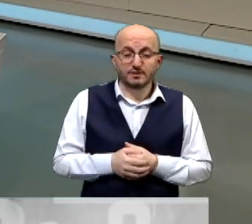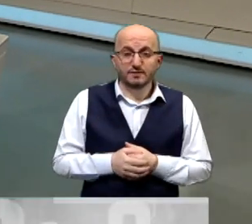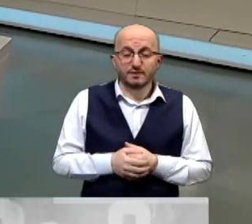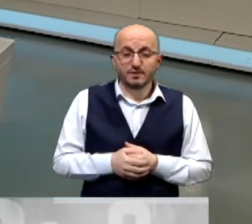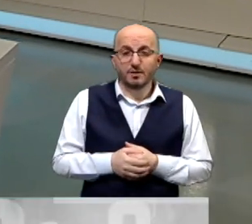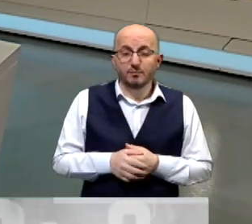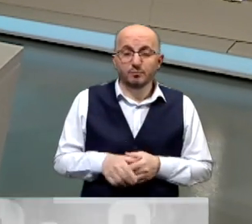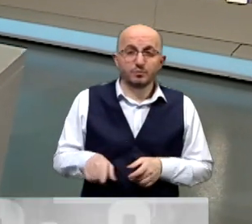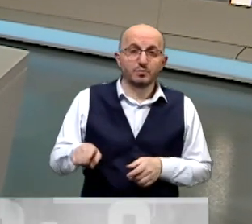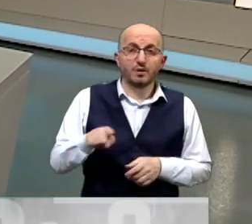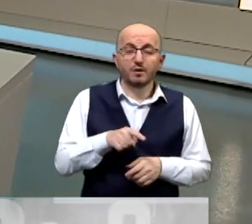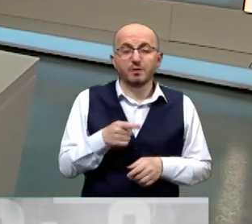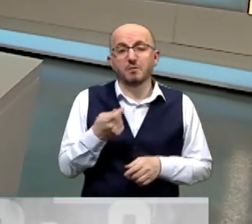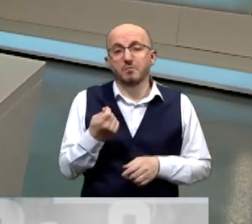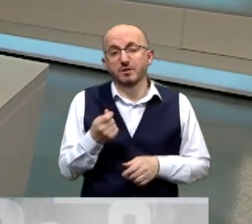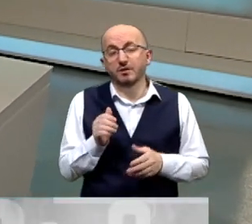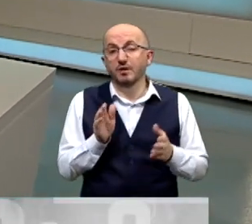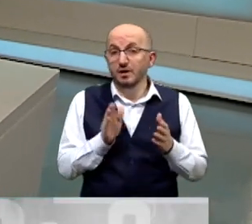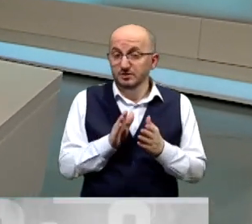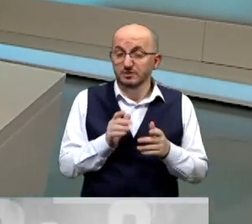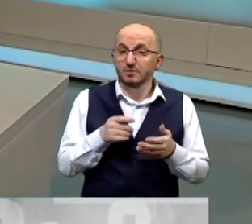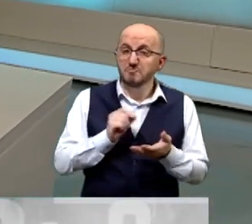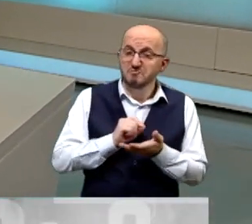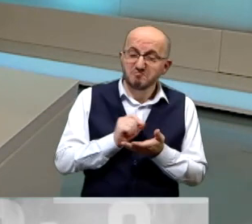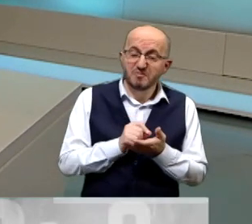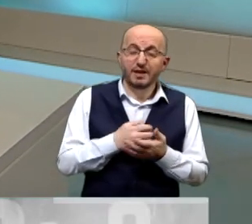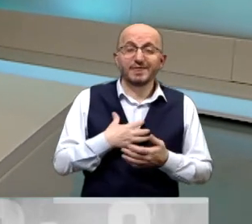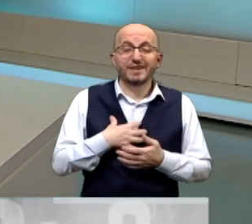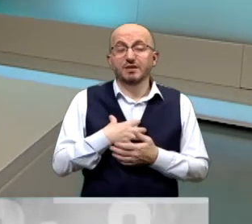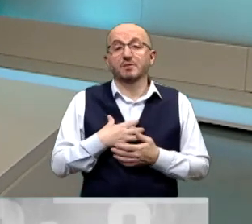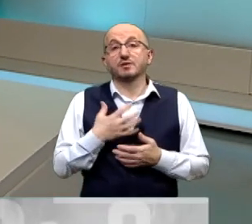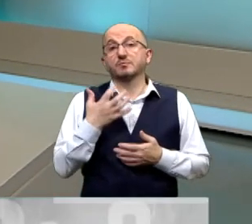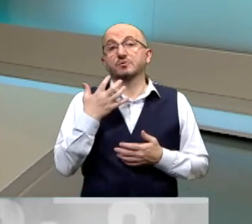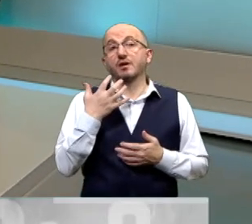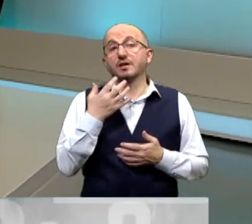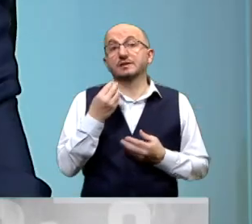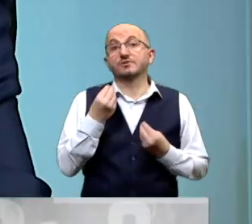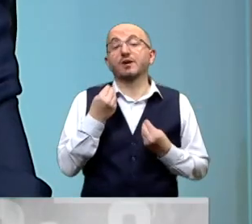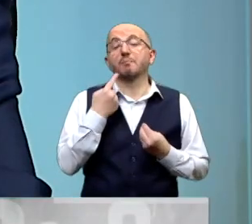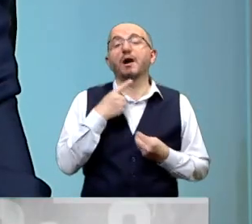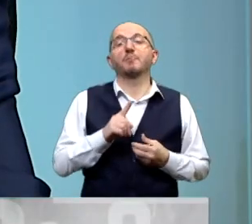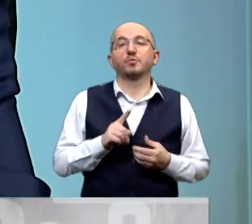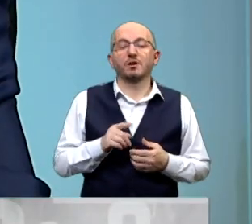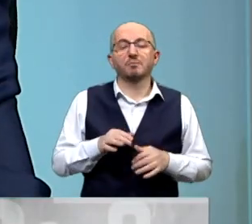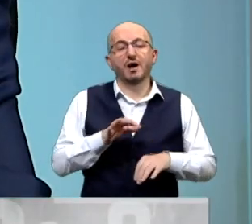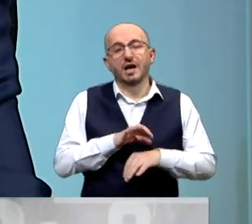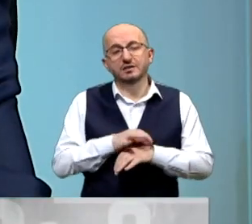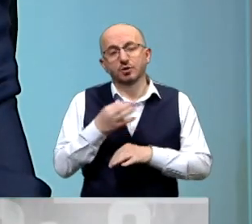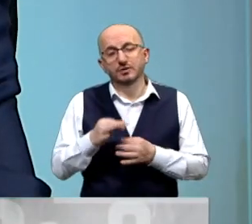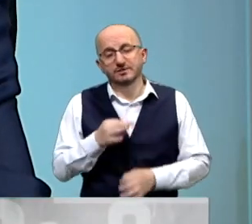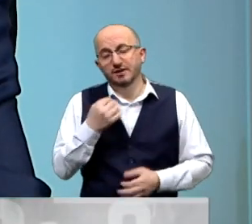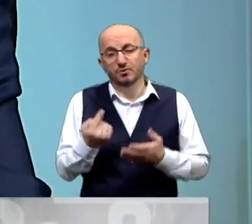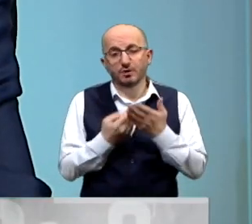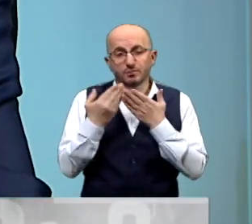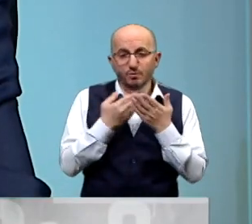bunlara dinimiz konulara çok sıcak onlar da tevessül etmemek lazım ama rahatsız olan insan kur'an-ı